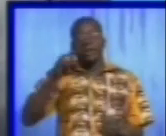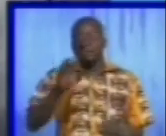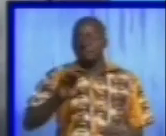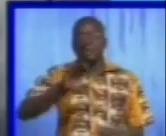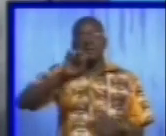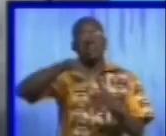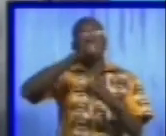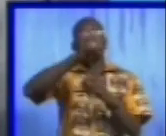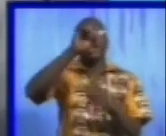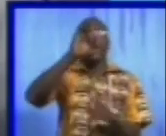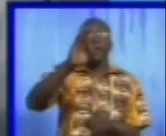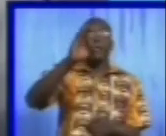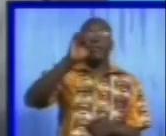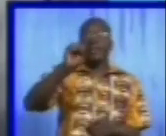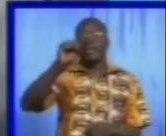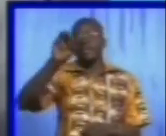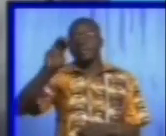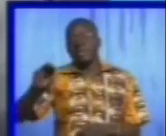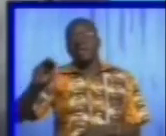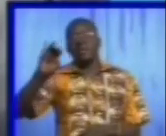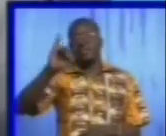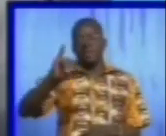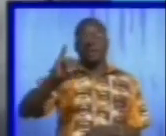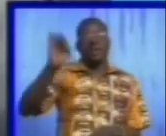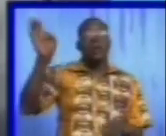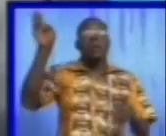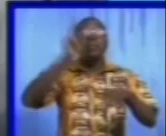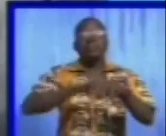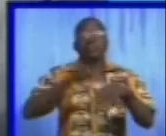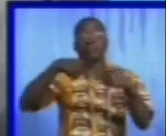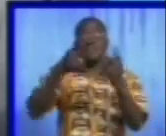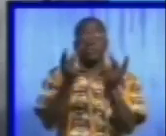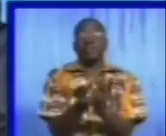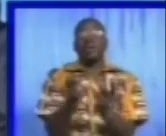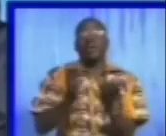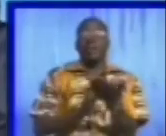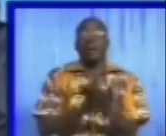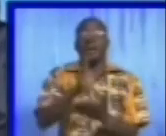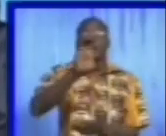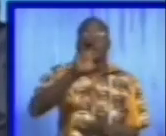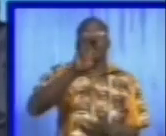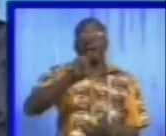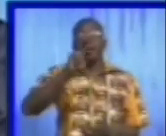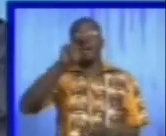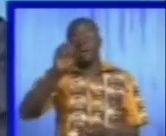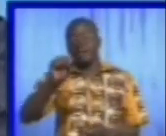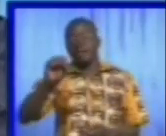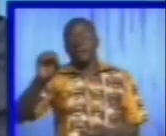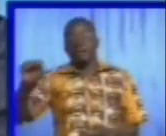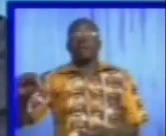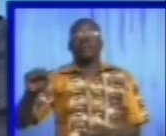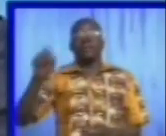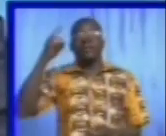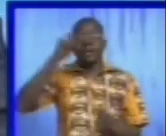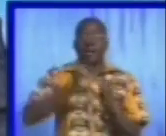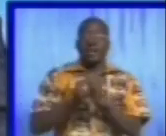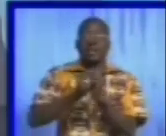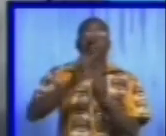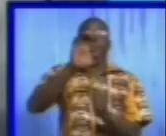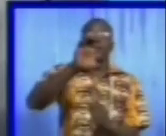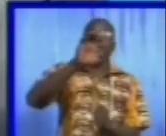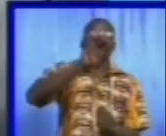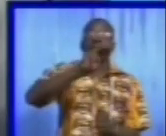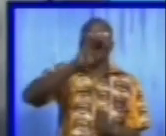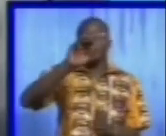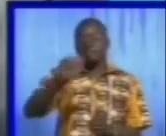infantile, mises en place dans 4 directions régionales par la CNSS, mais aussi de l'ensemble des CMA de notre